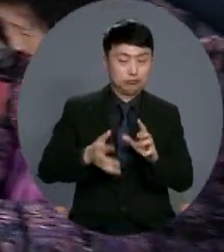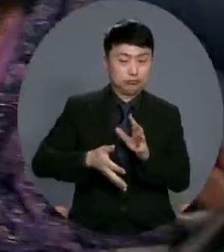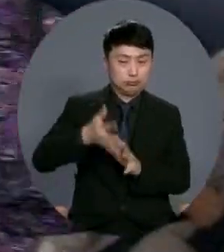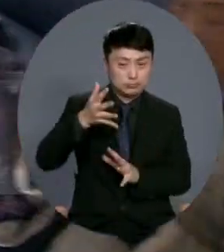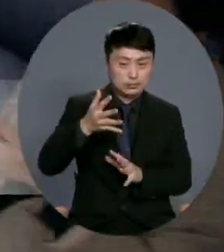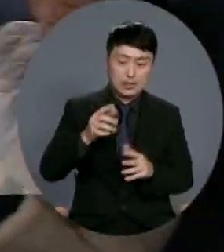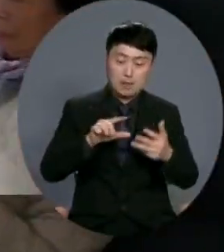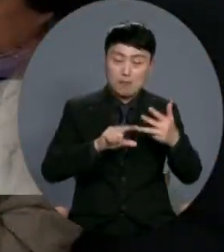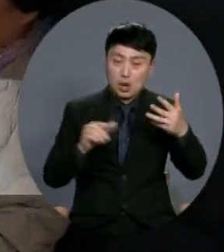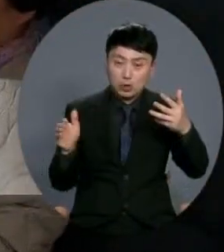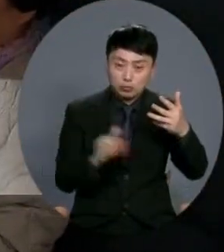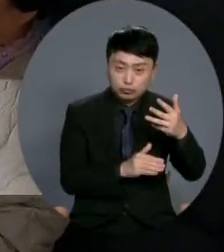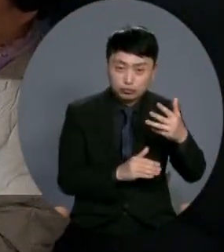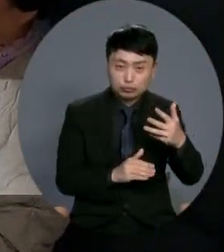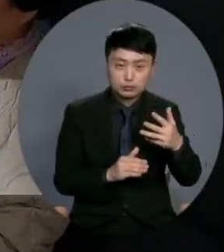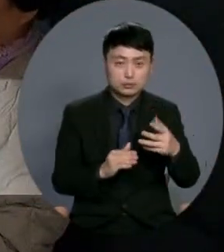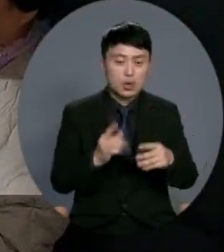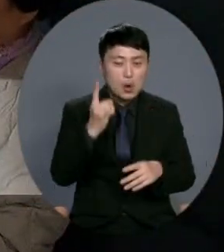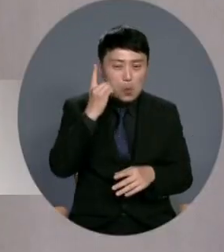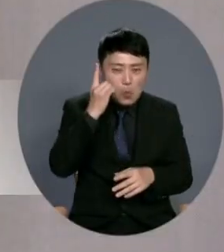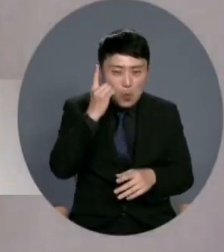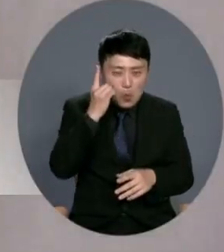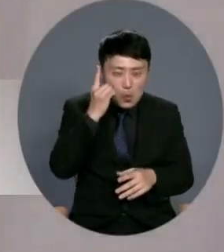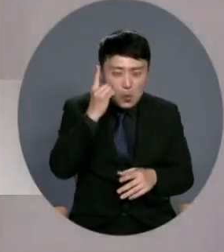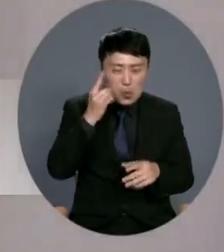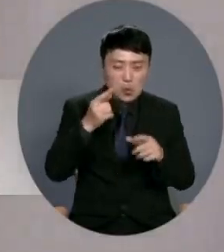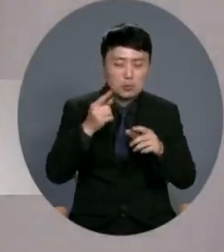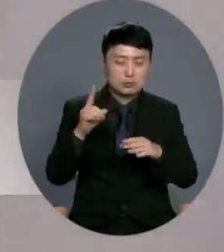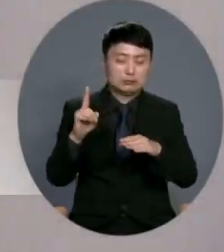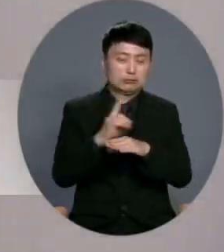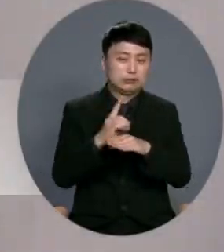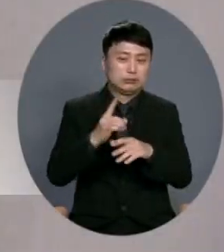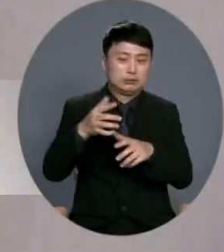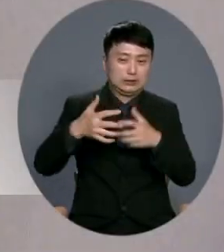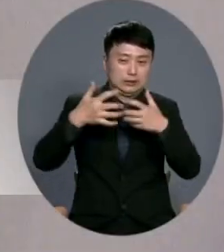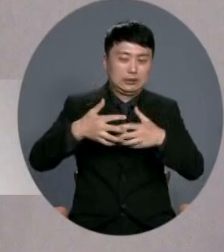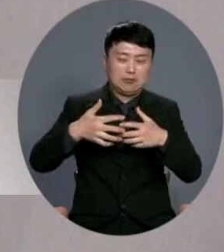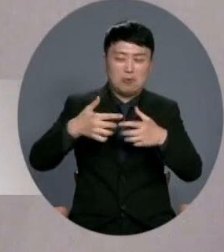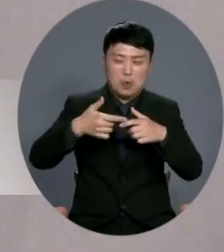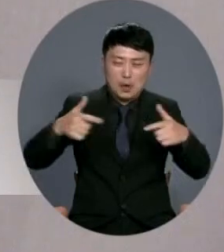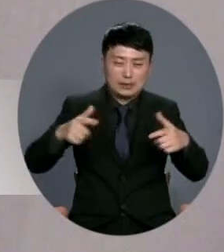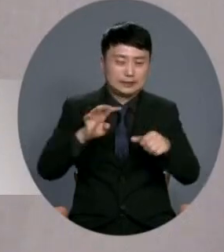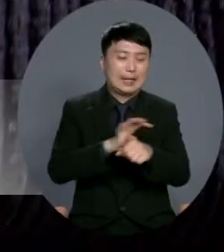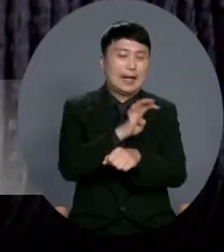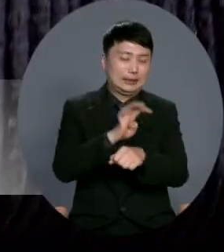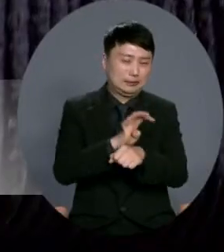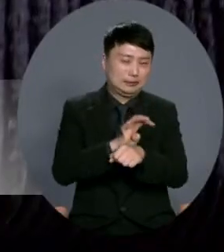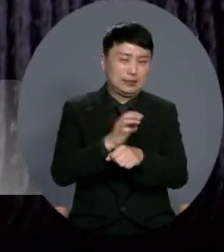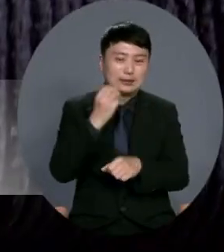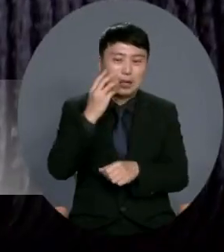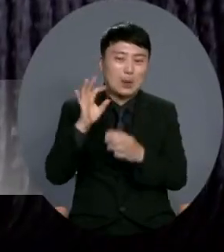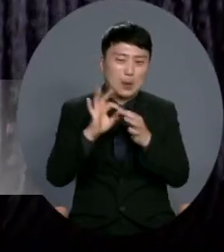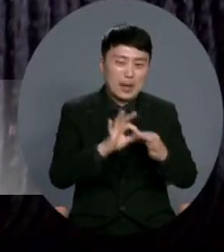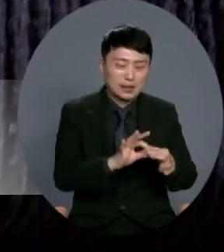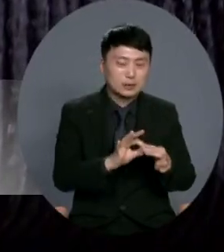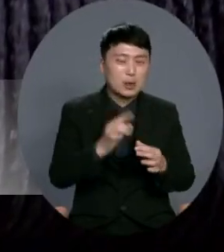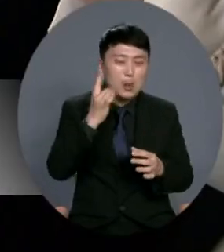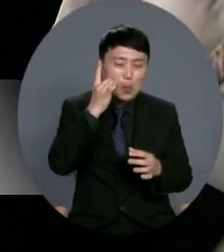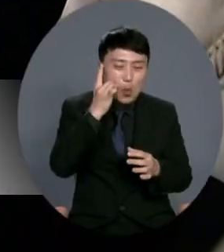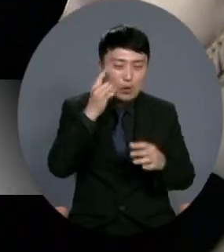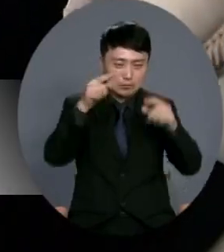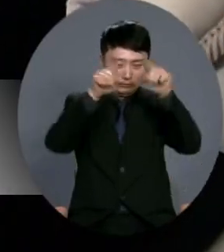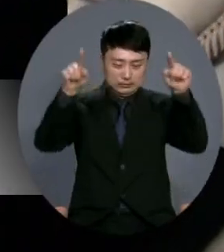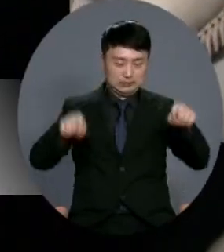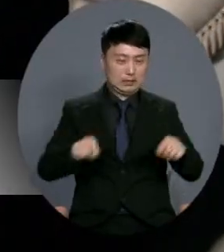지난 8월부터 디지털 문해 교육에 나서 경로당마다 40시간, 3개월씩 스마트폰, 키오스크